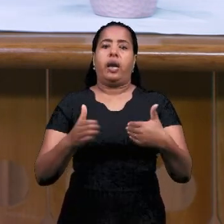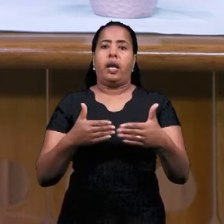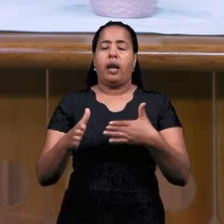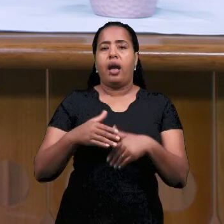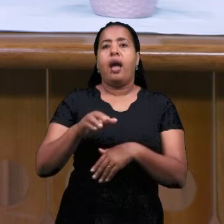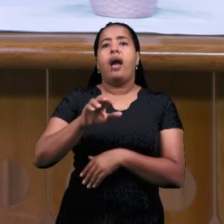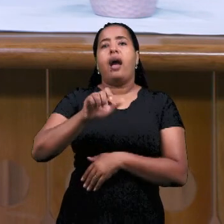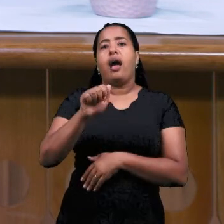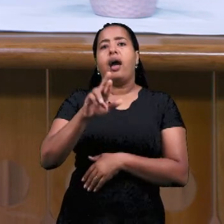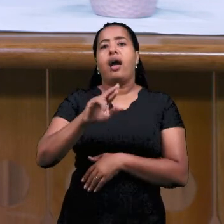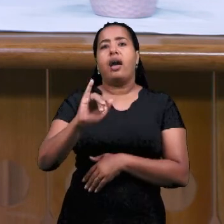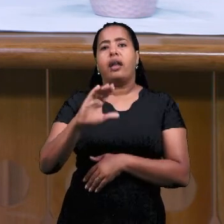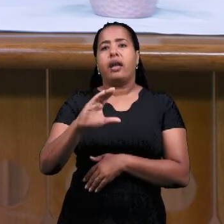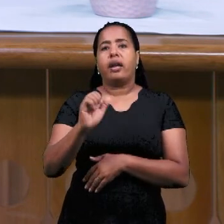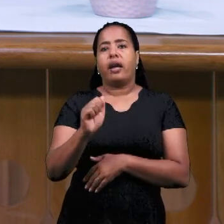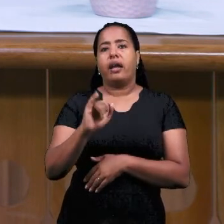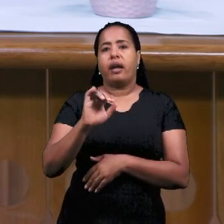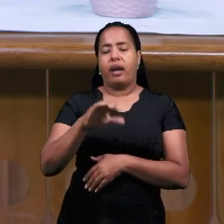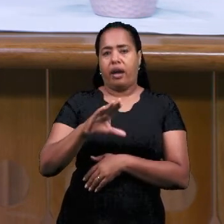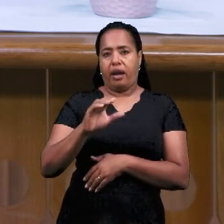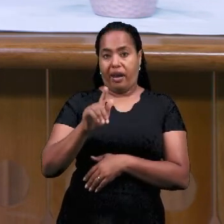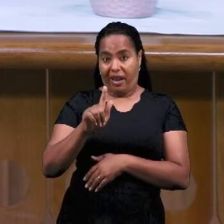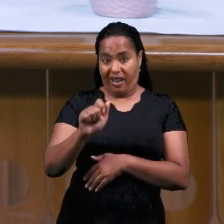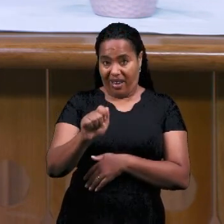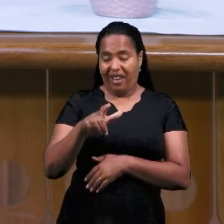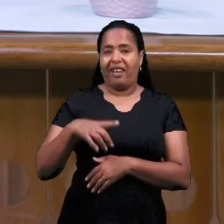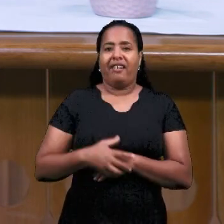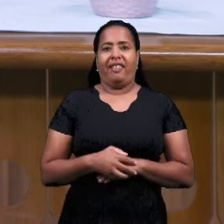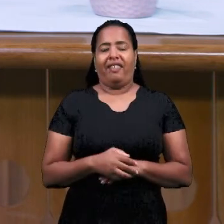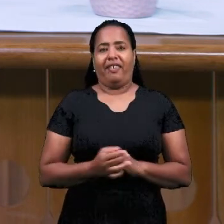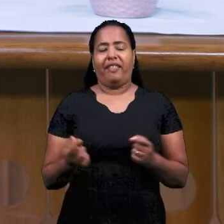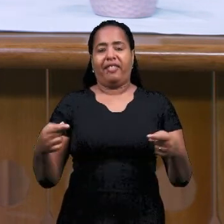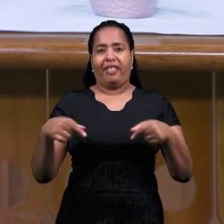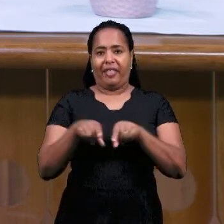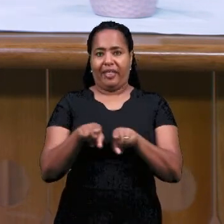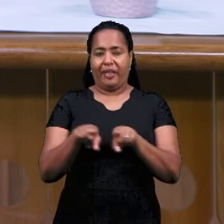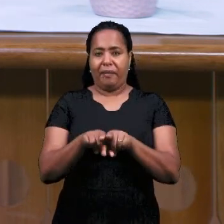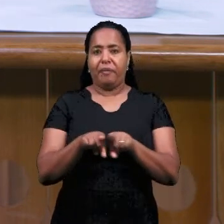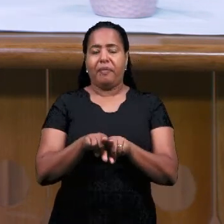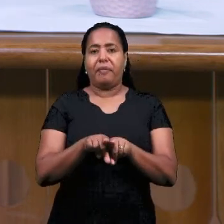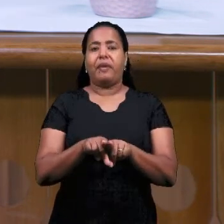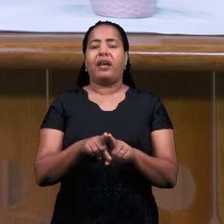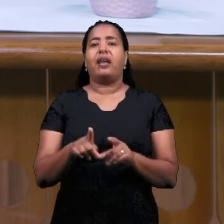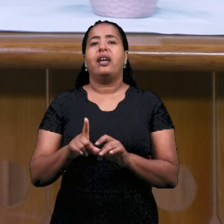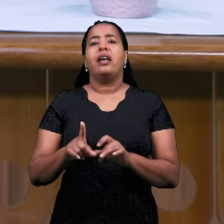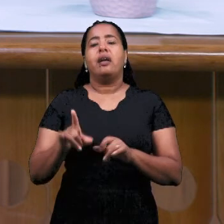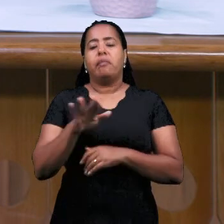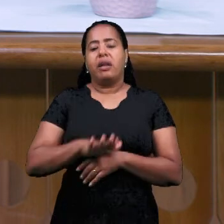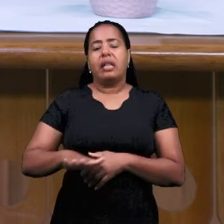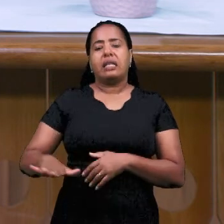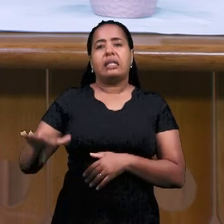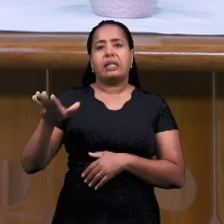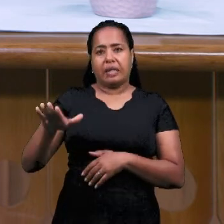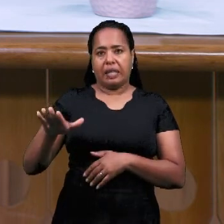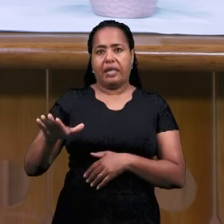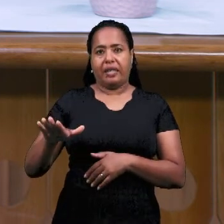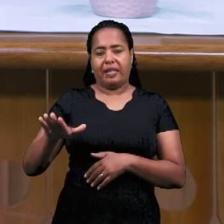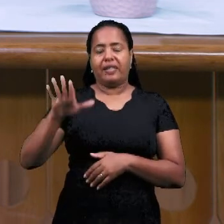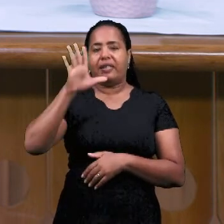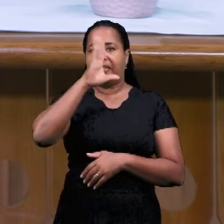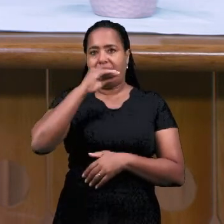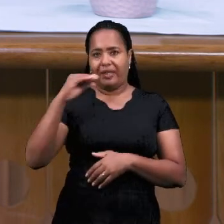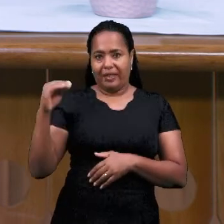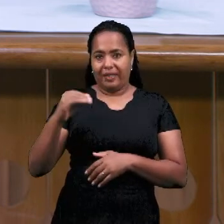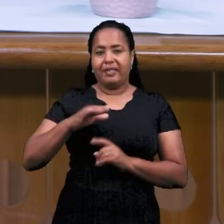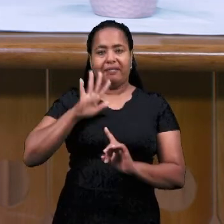quelques témoignages de l'école biblique dominicale. Nous allons nous préparer maintenant pour prier pour nos enfants intermédiaires et